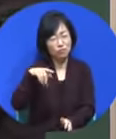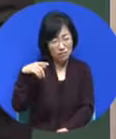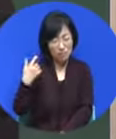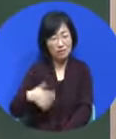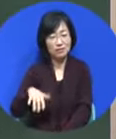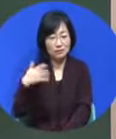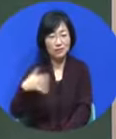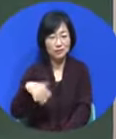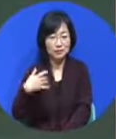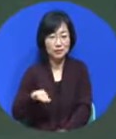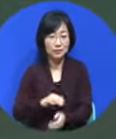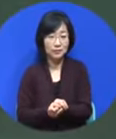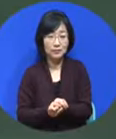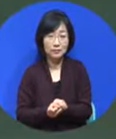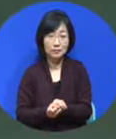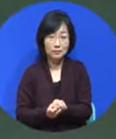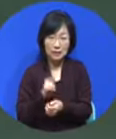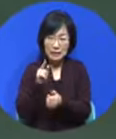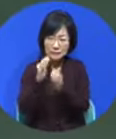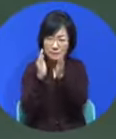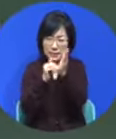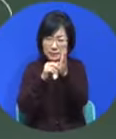믿음이라 밀